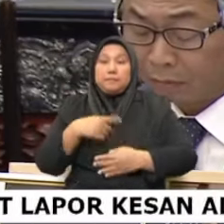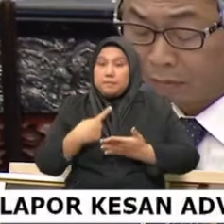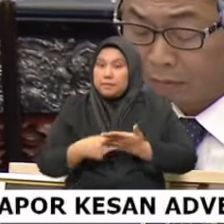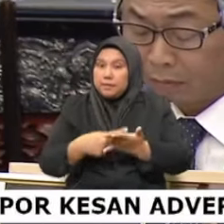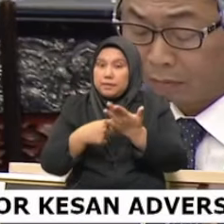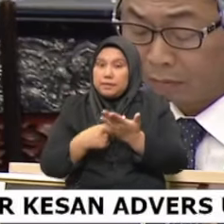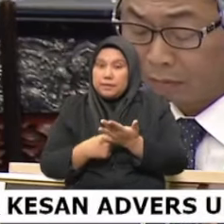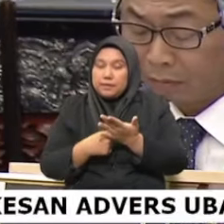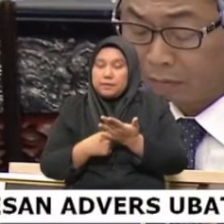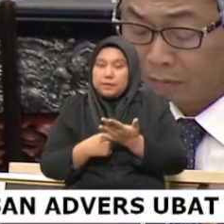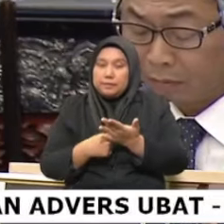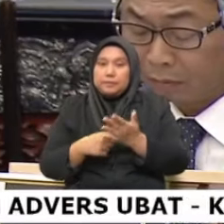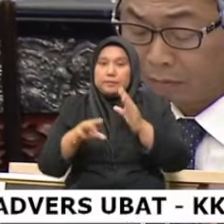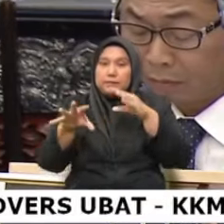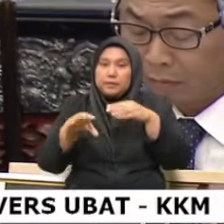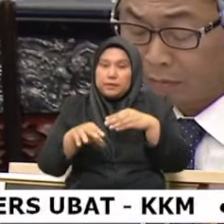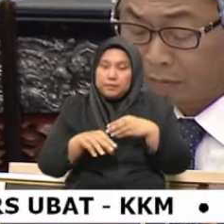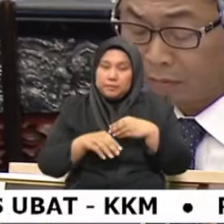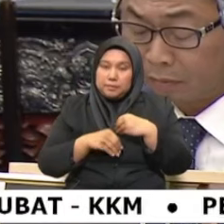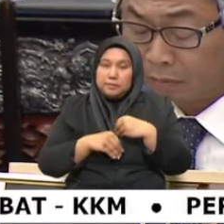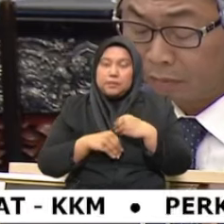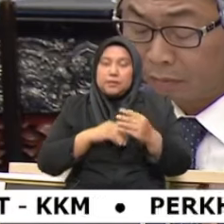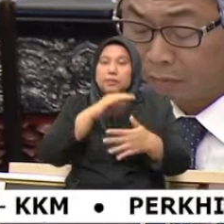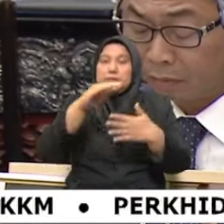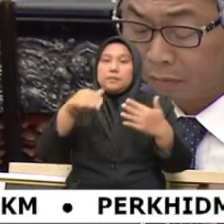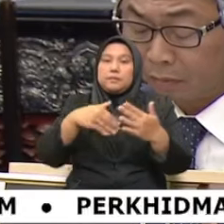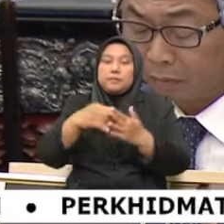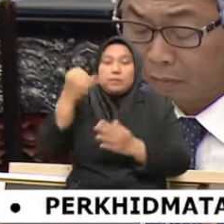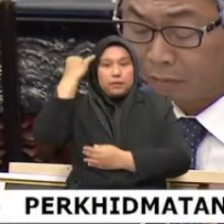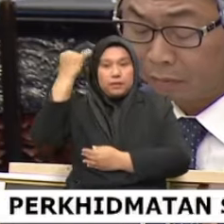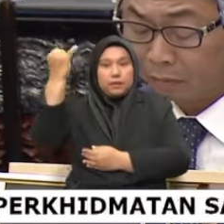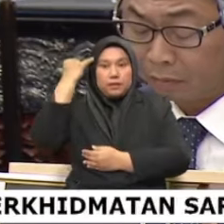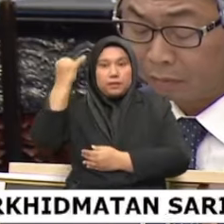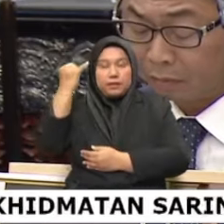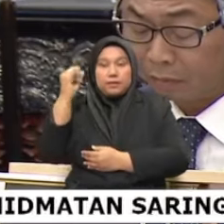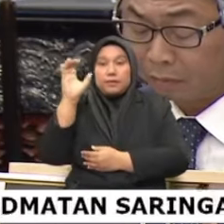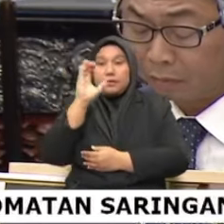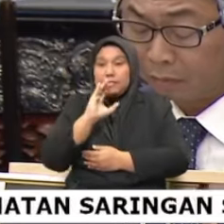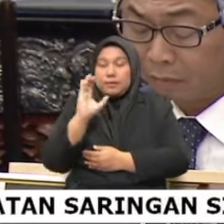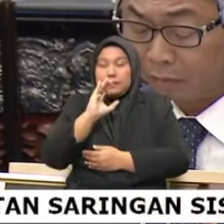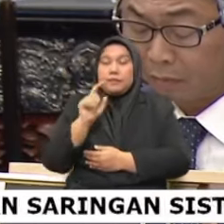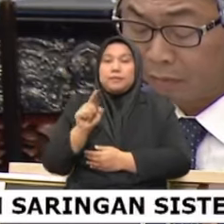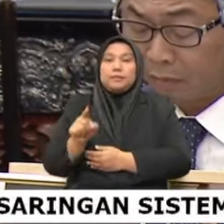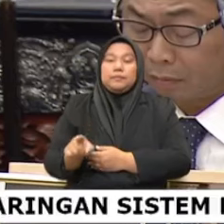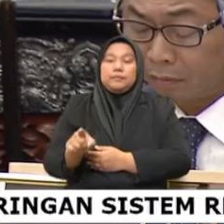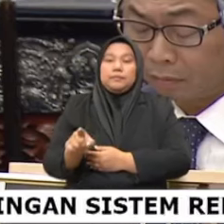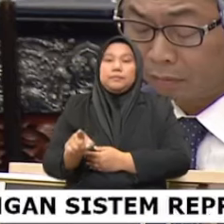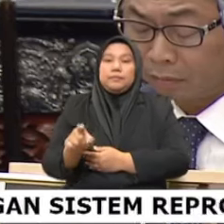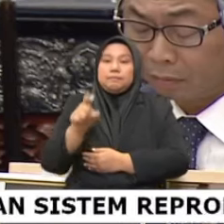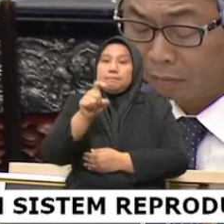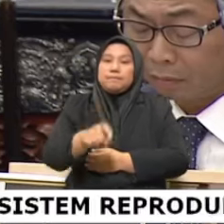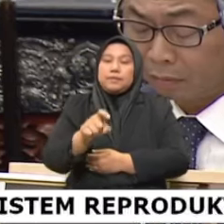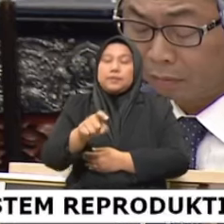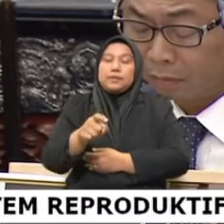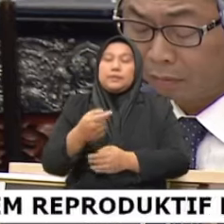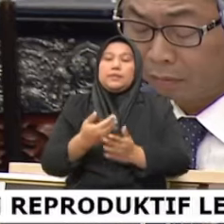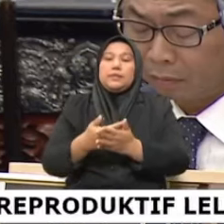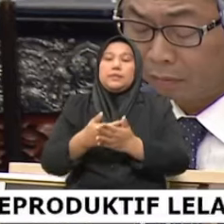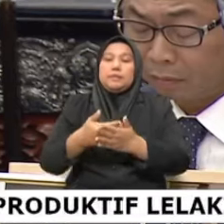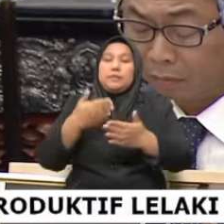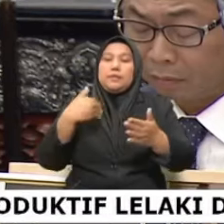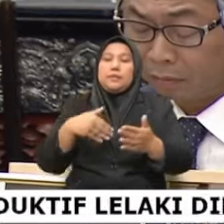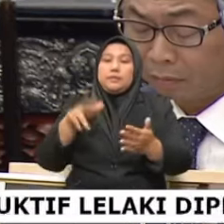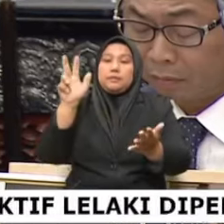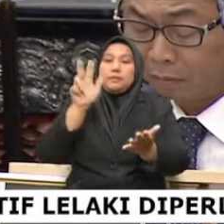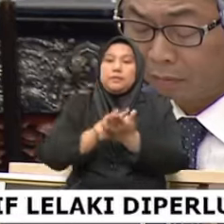menerima input daripada pemain industri untuk mencari dengan izin middle ground jika perlu sebelum memutamatkan